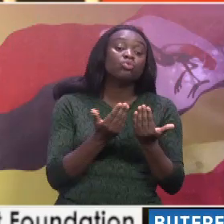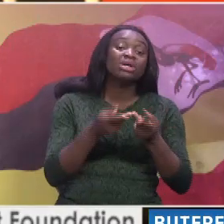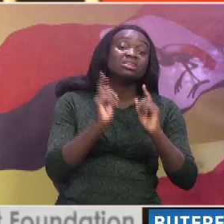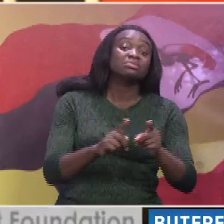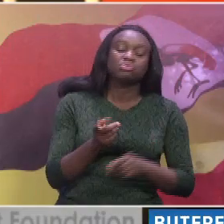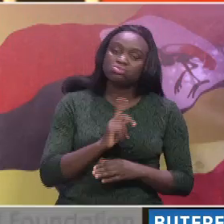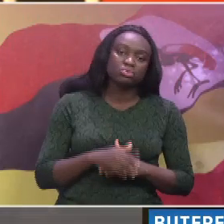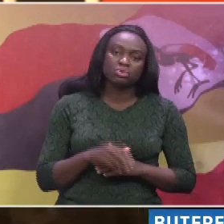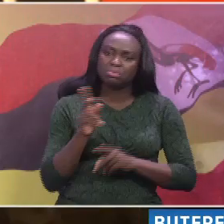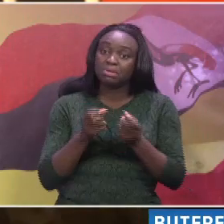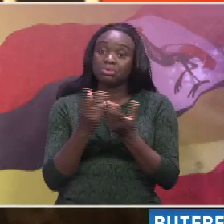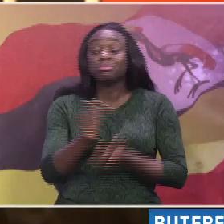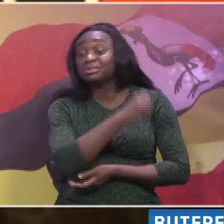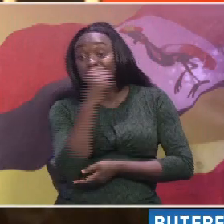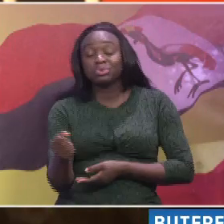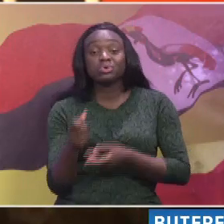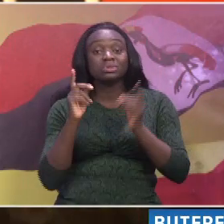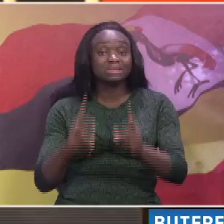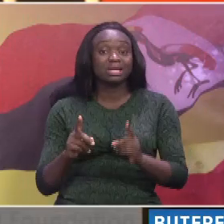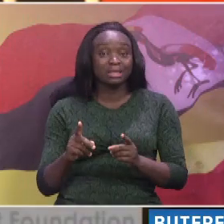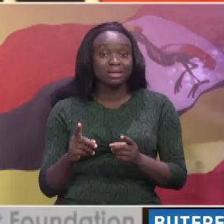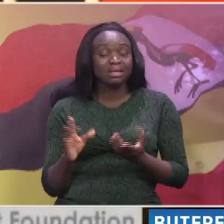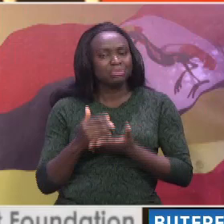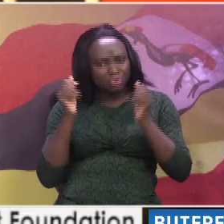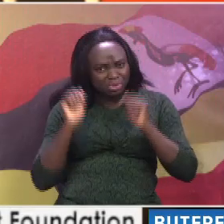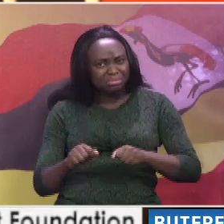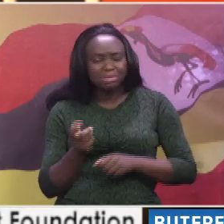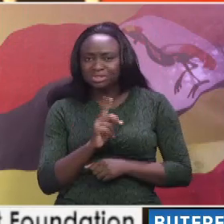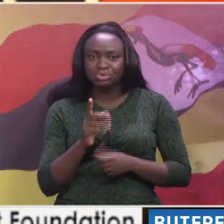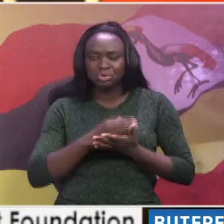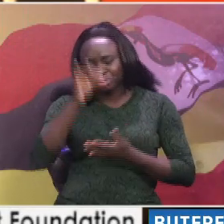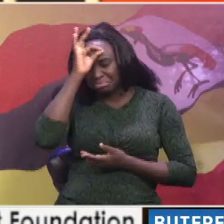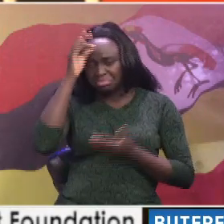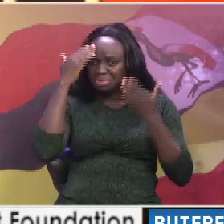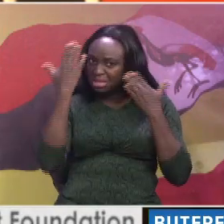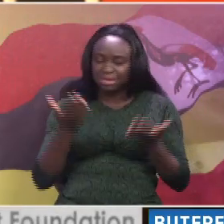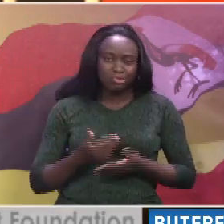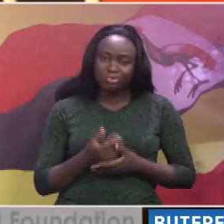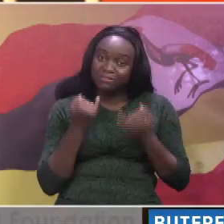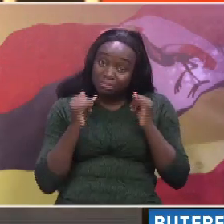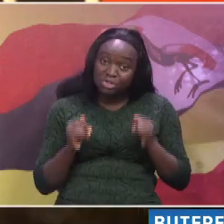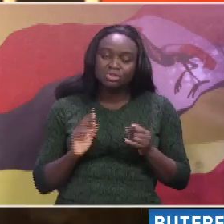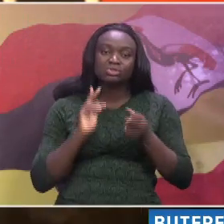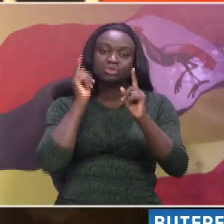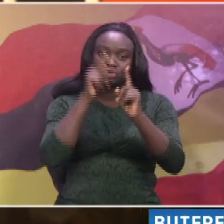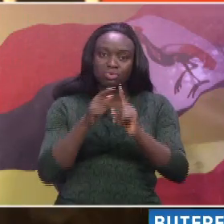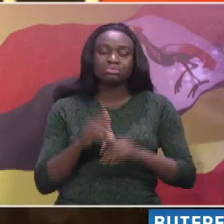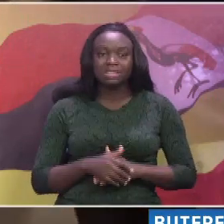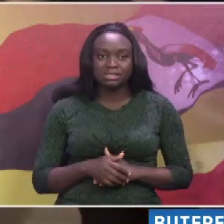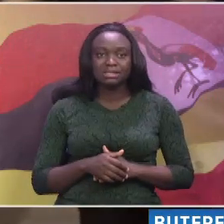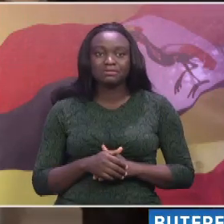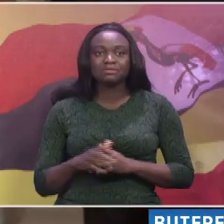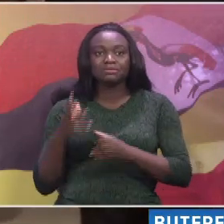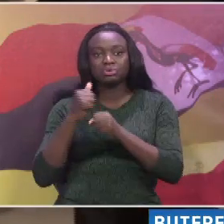abantu bangi bakutuka ne bafa si lwakuba nti bandifudde, naye lwa butamanya. N'olwekyo kye kigendererwa ky'ekitongole kino.